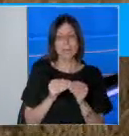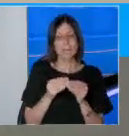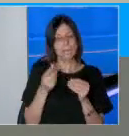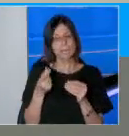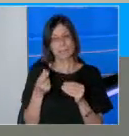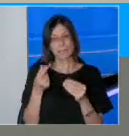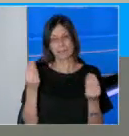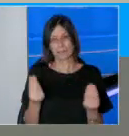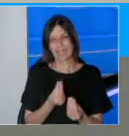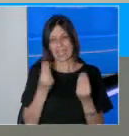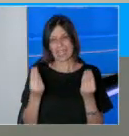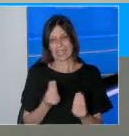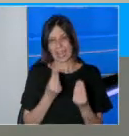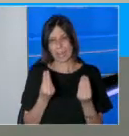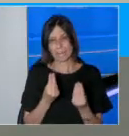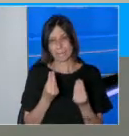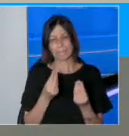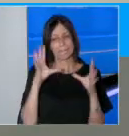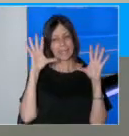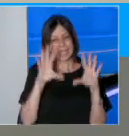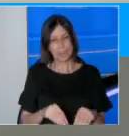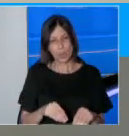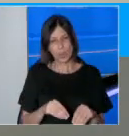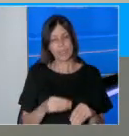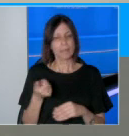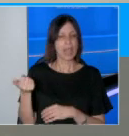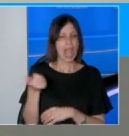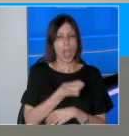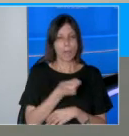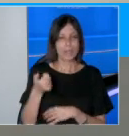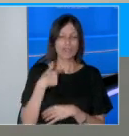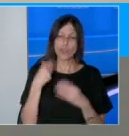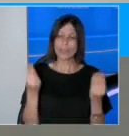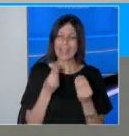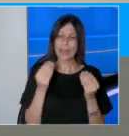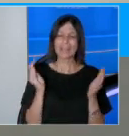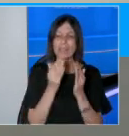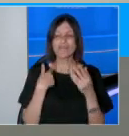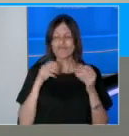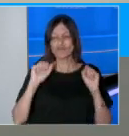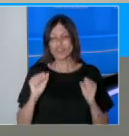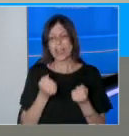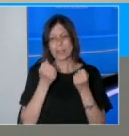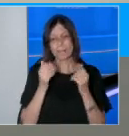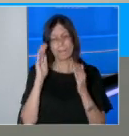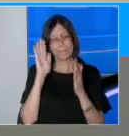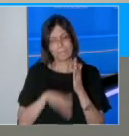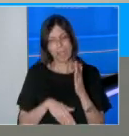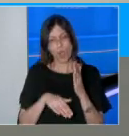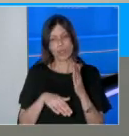דיסקוסים, וכל הכלי כיבוי, מכבי אש, ואנחנו עם כלים קטנים שלנו, משתדלים להקטין את הנזק,